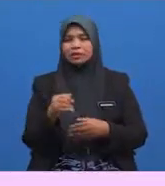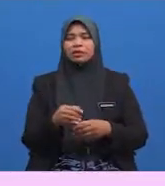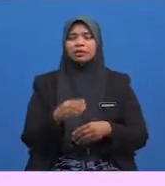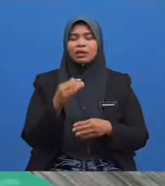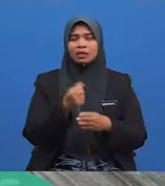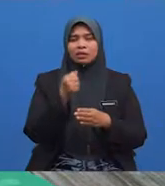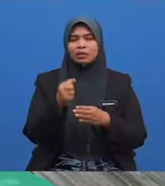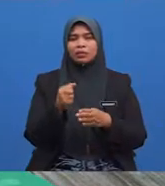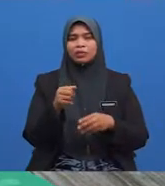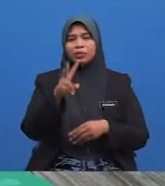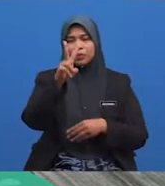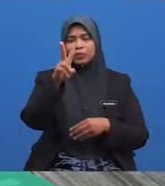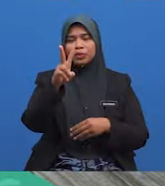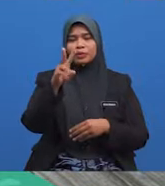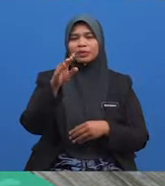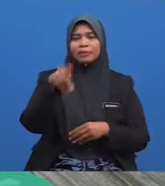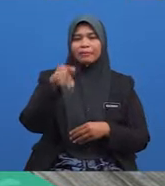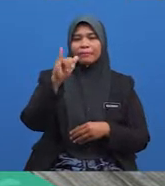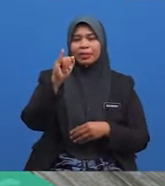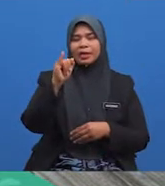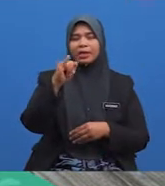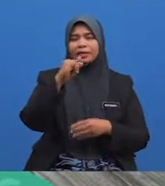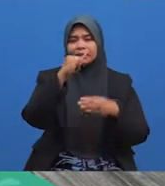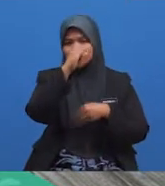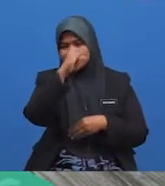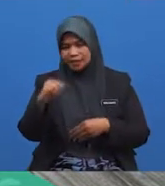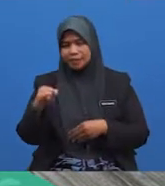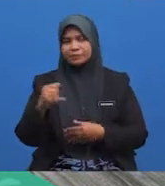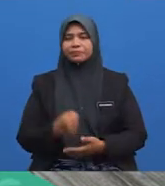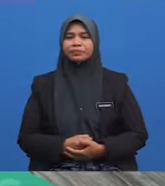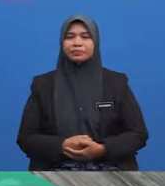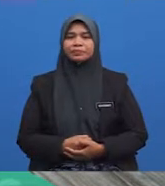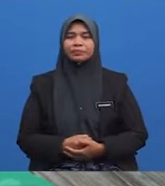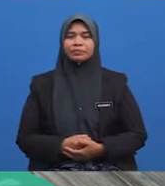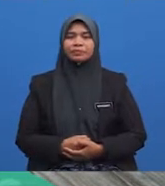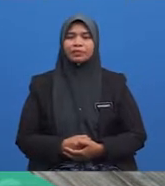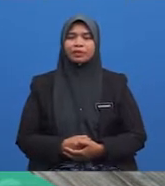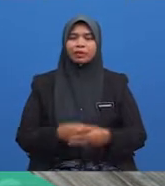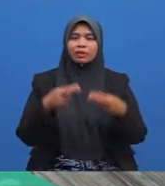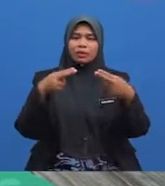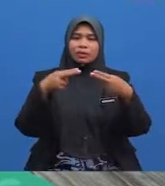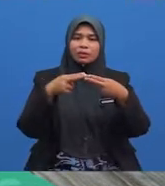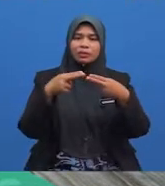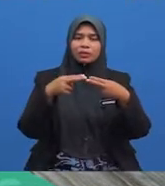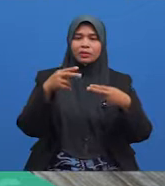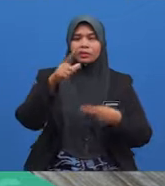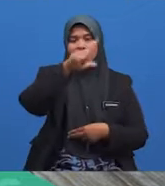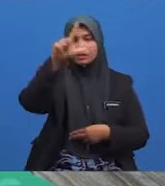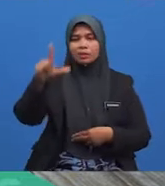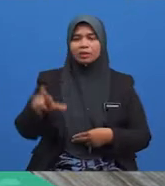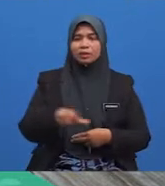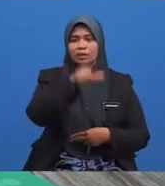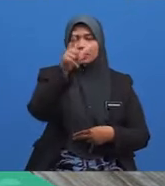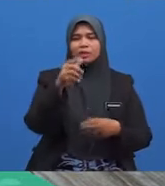j. Murid-murid, anda telah mempelajari hubungan lilitan dengan diameter dan